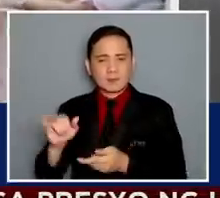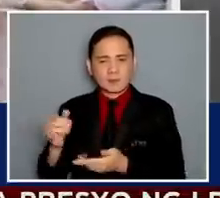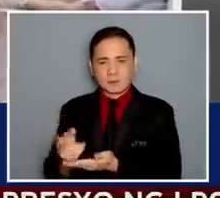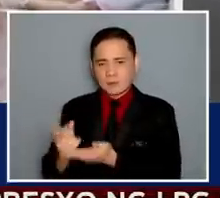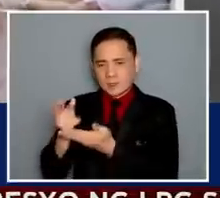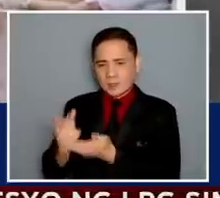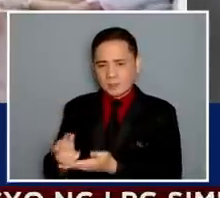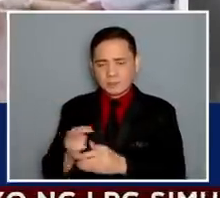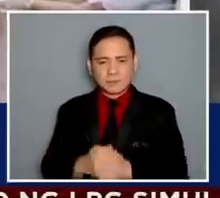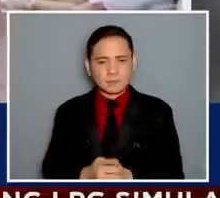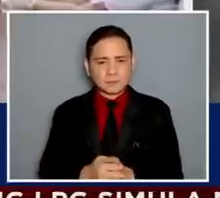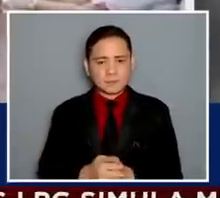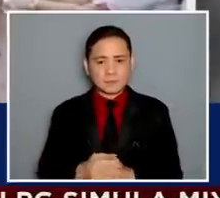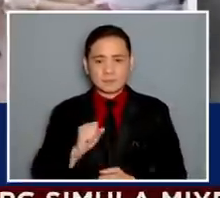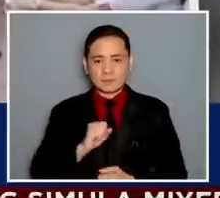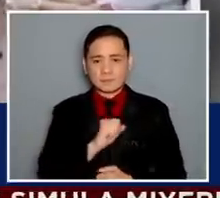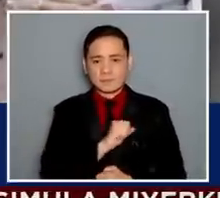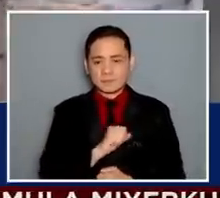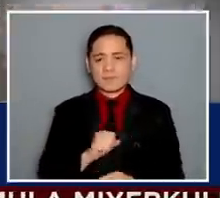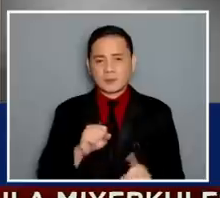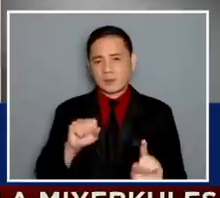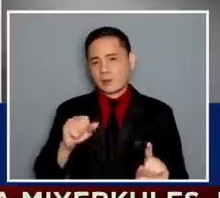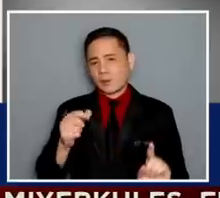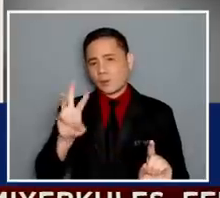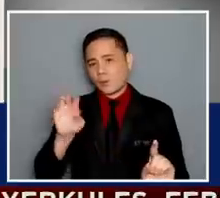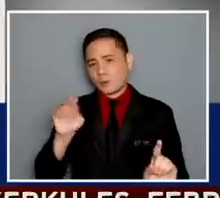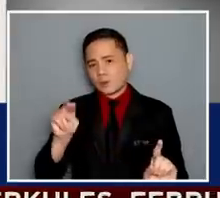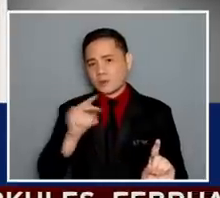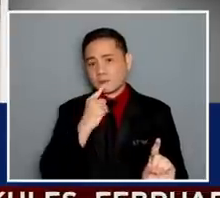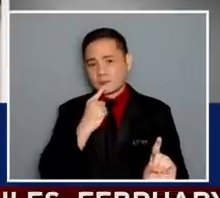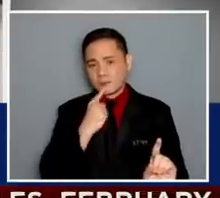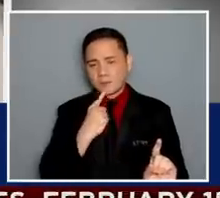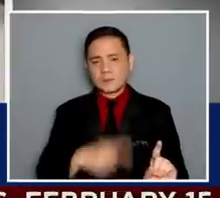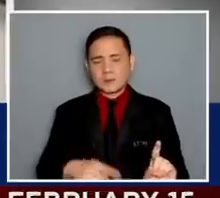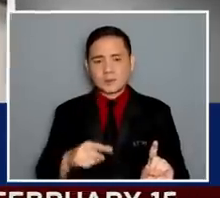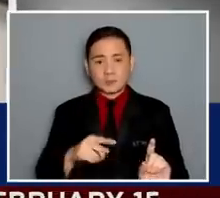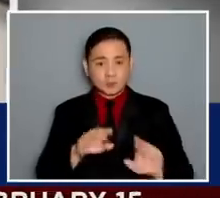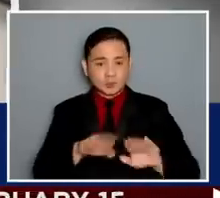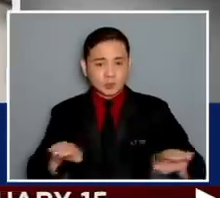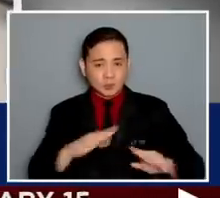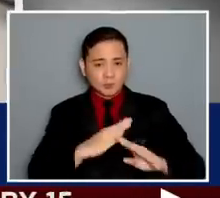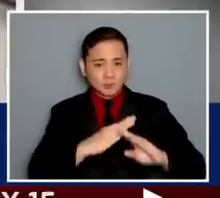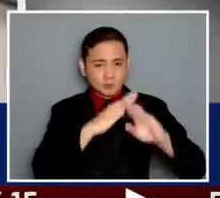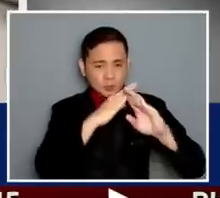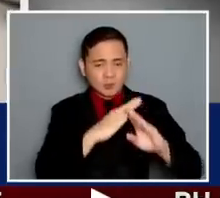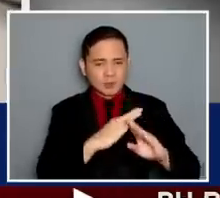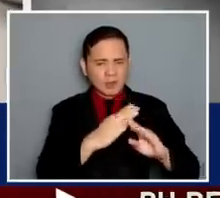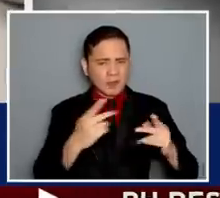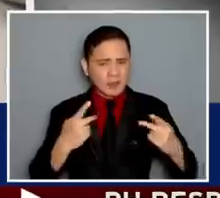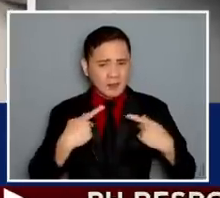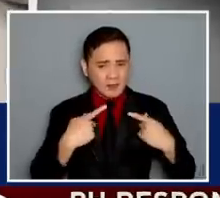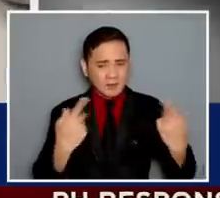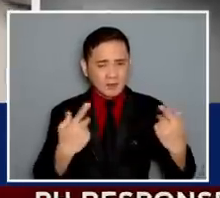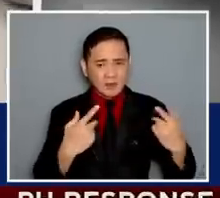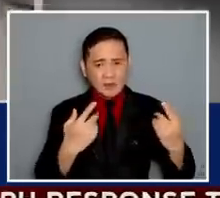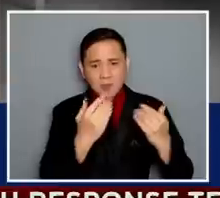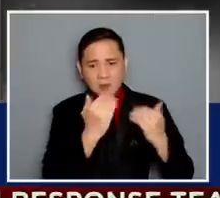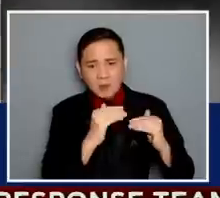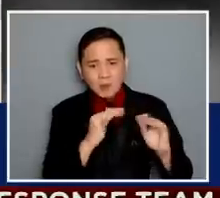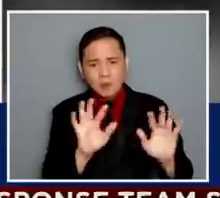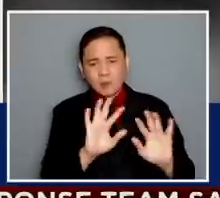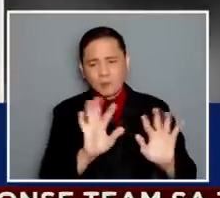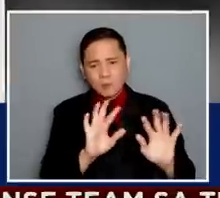Secretary Gatchalian na ang child protection ay hindi lang dapat magtapos sa paglalagay ng mga bata